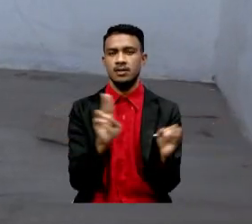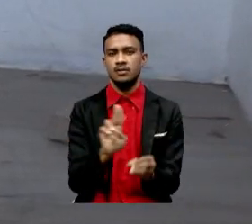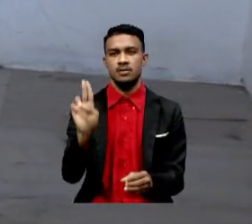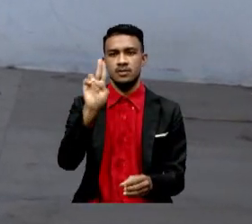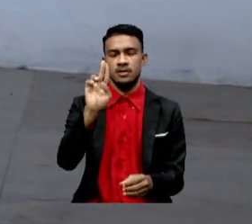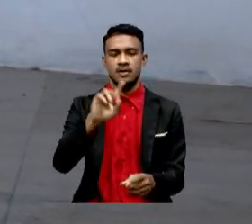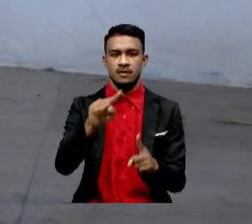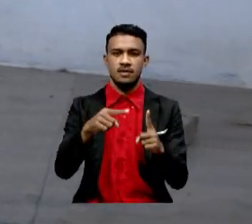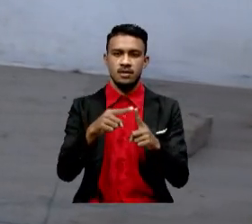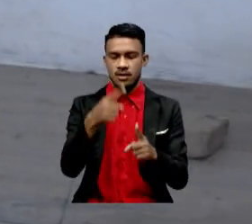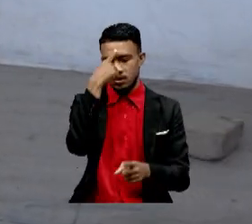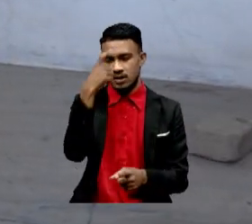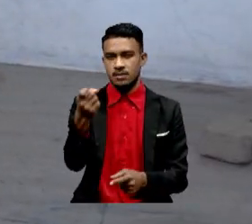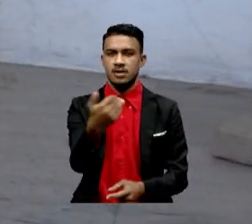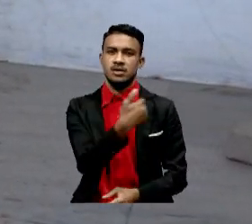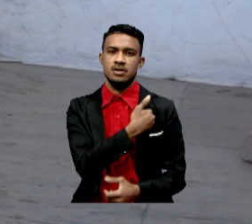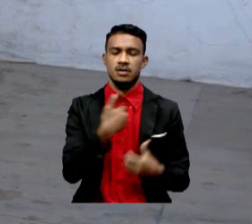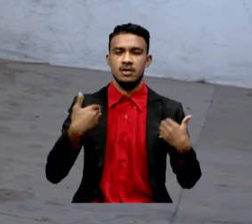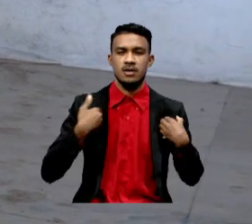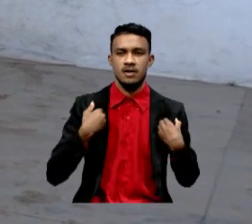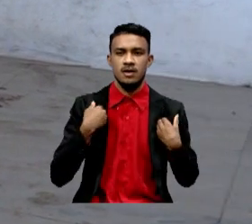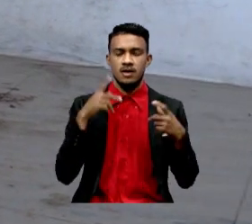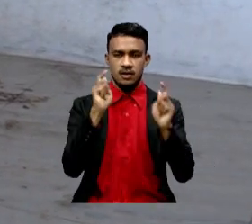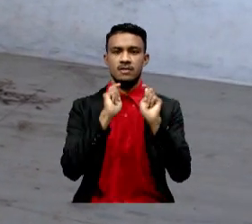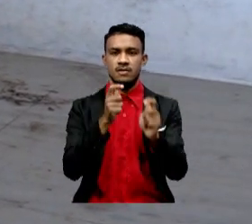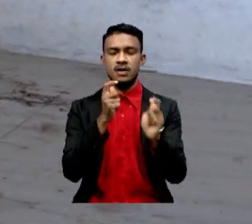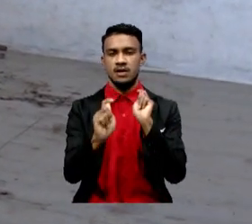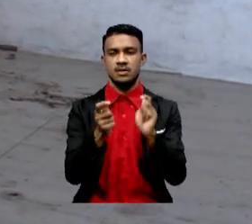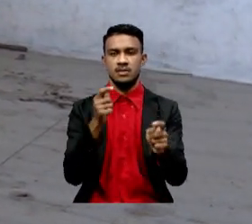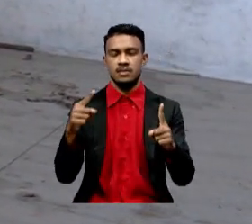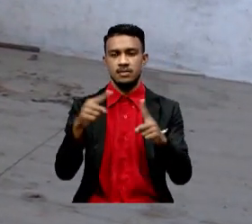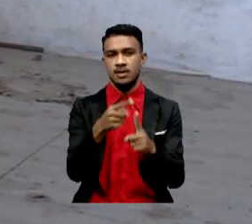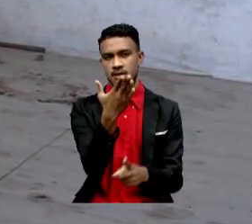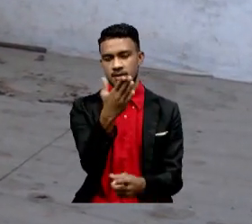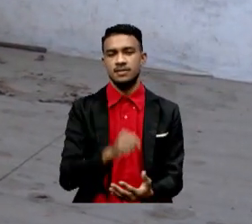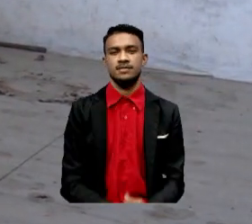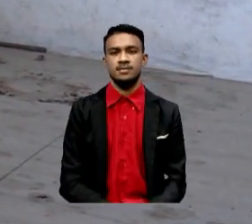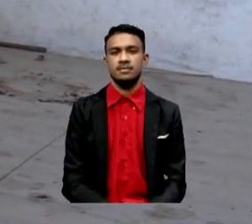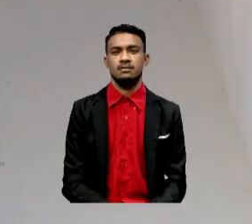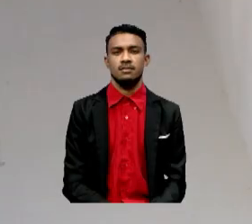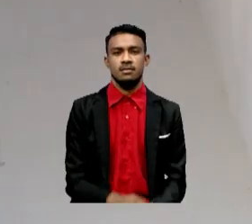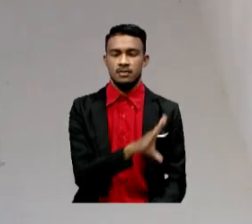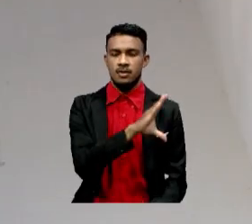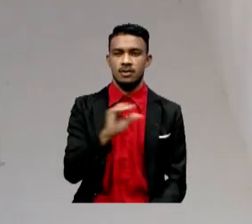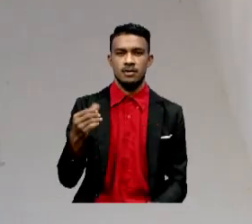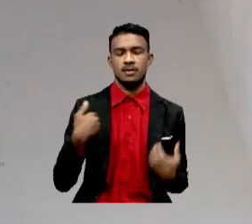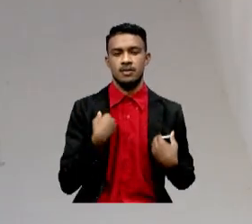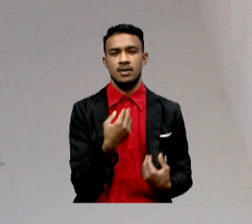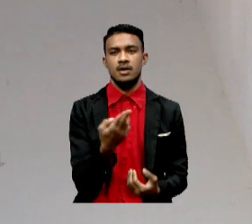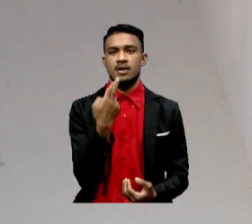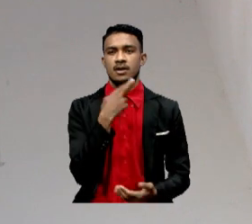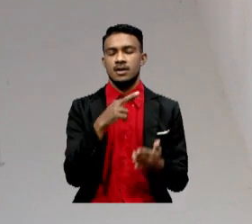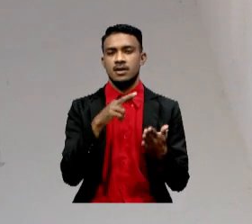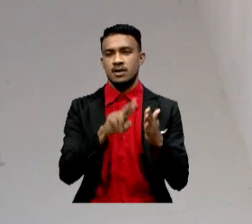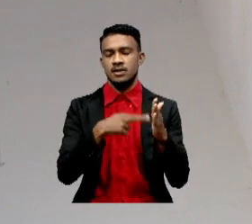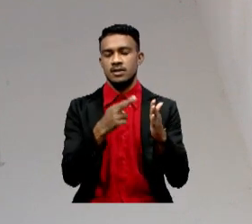Karik tamba sedauk iha rekrutamentu ba iha area ida ne. Oh, karik iha razan seluk. La iha